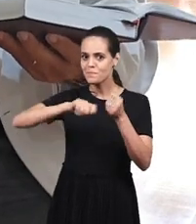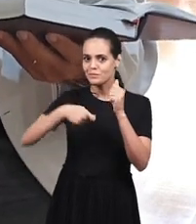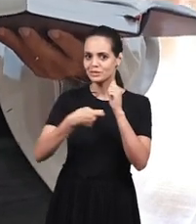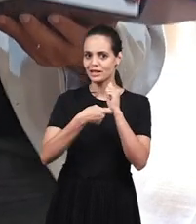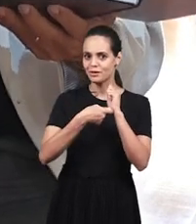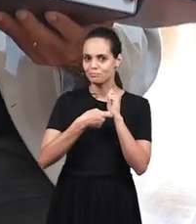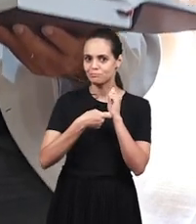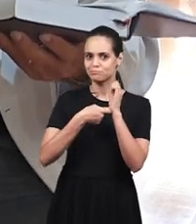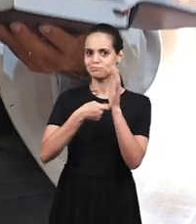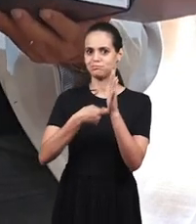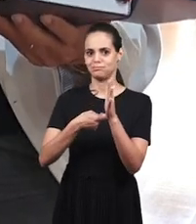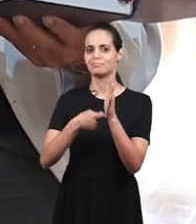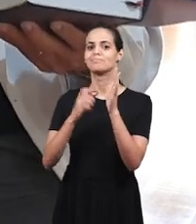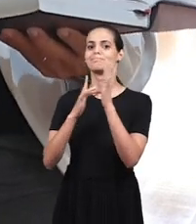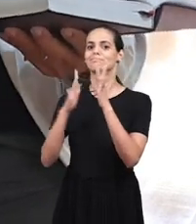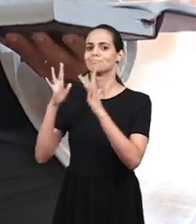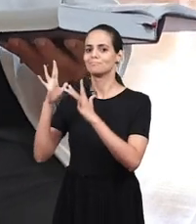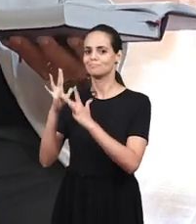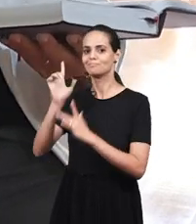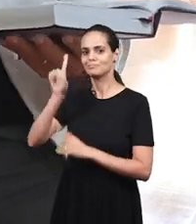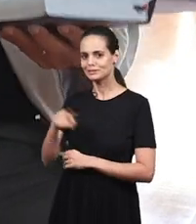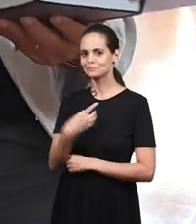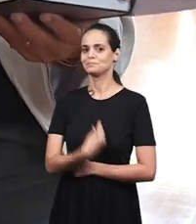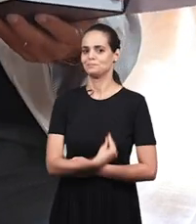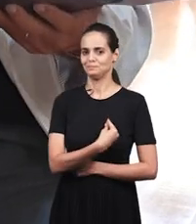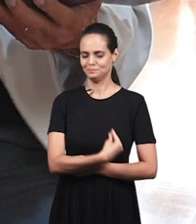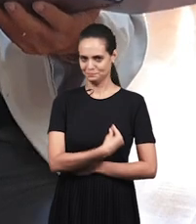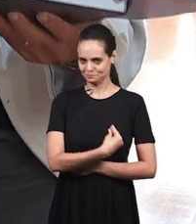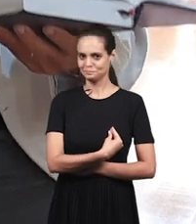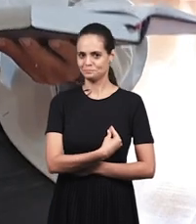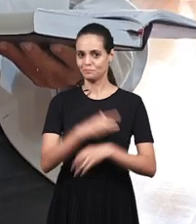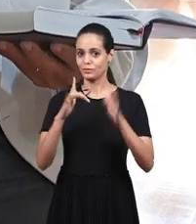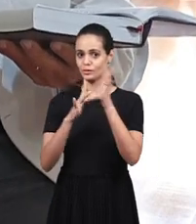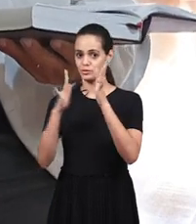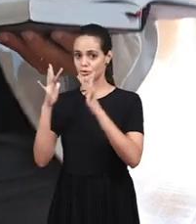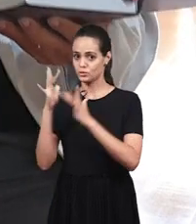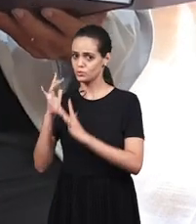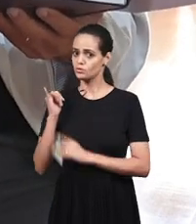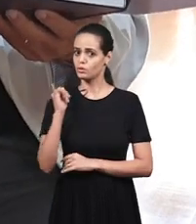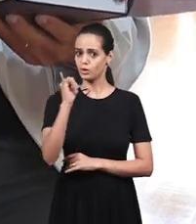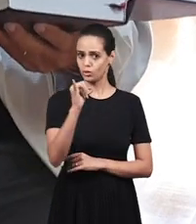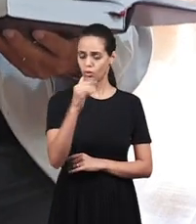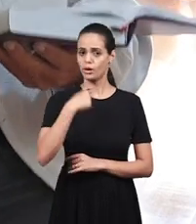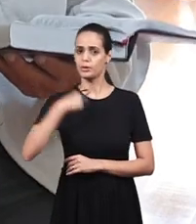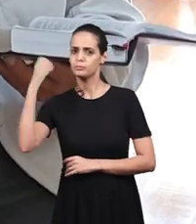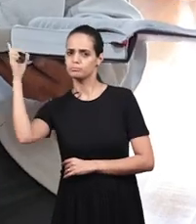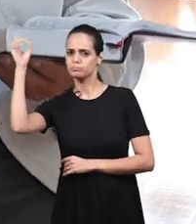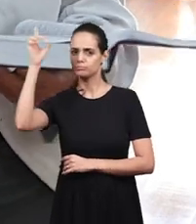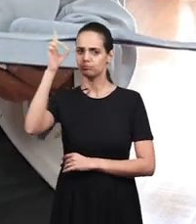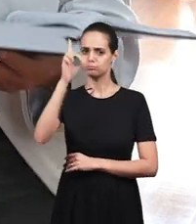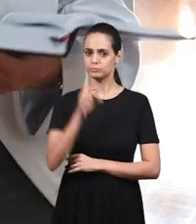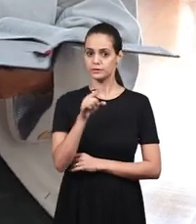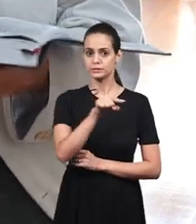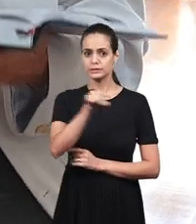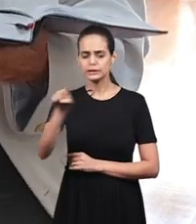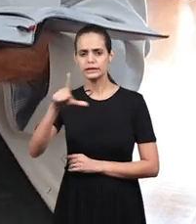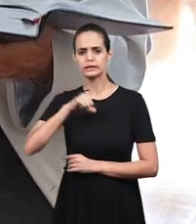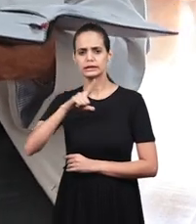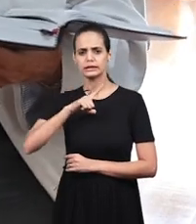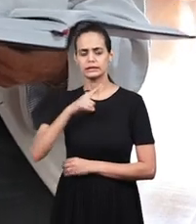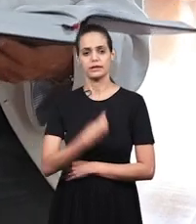встречаешься с тайной жизни, которая есть Господь Иисус Христос. Он говорит, я пришел, чтобы вы имели жизнь и